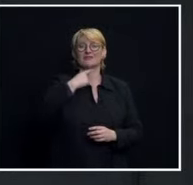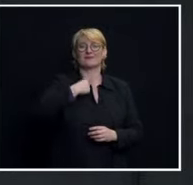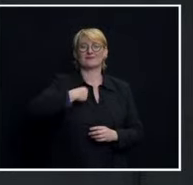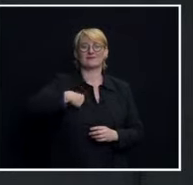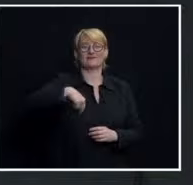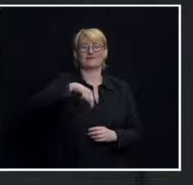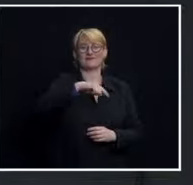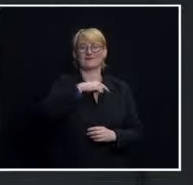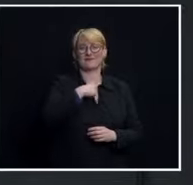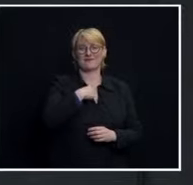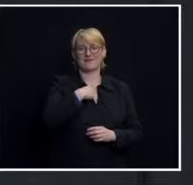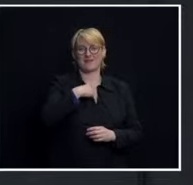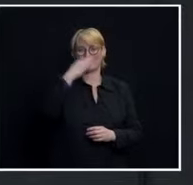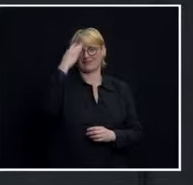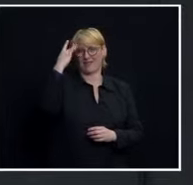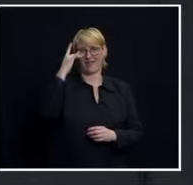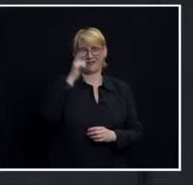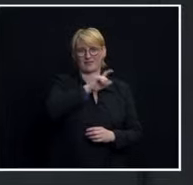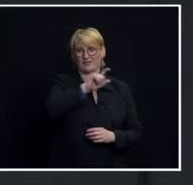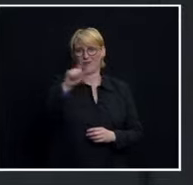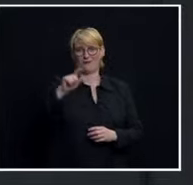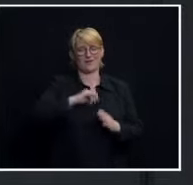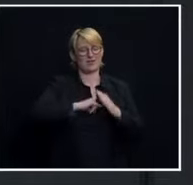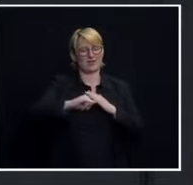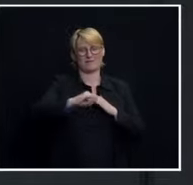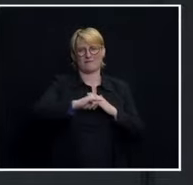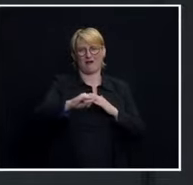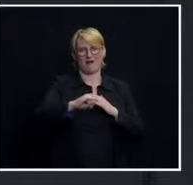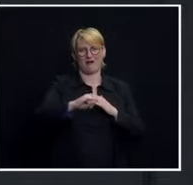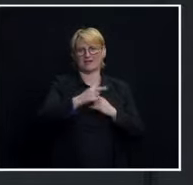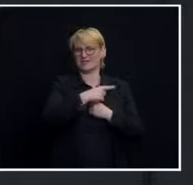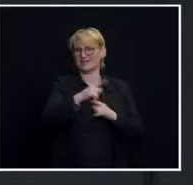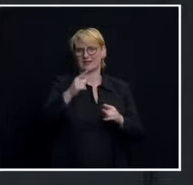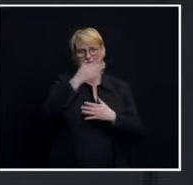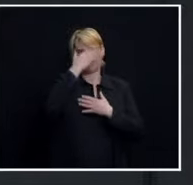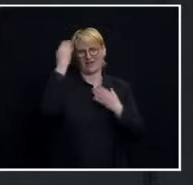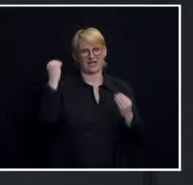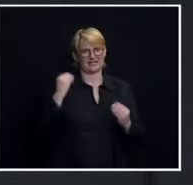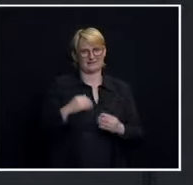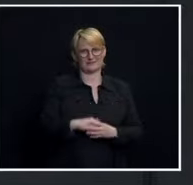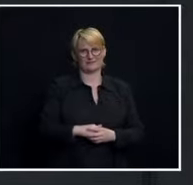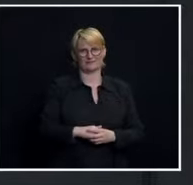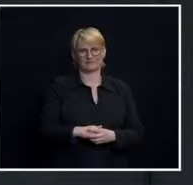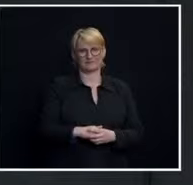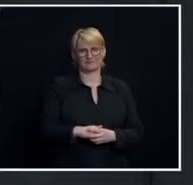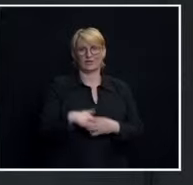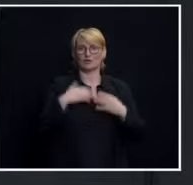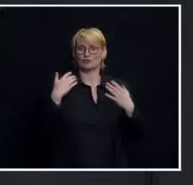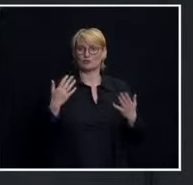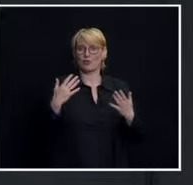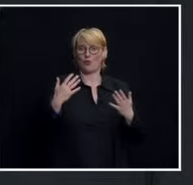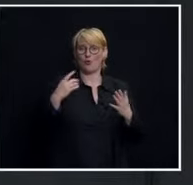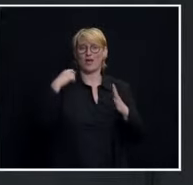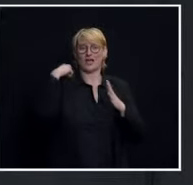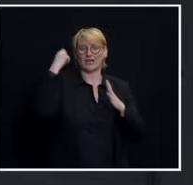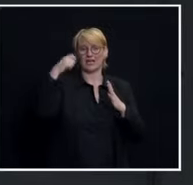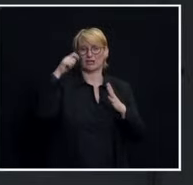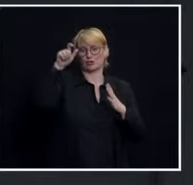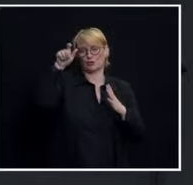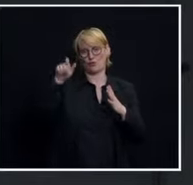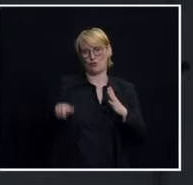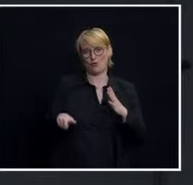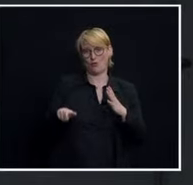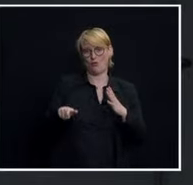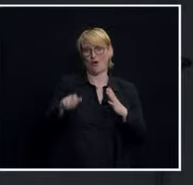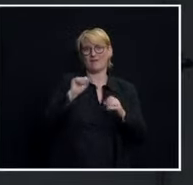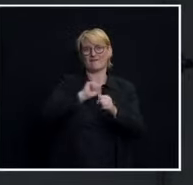war nicht vergeblich. Das waren die Abschiedsworte des Regisseurs und Widerstandskämpfers Falk Harnack